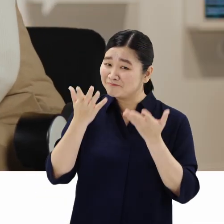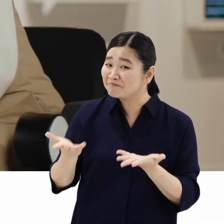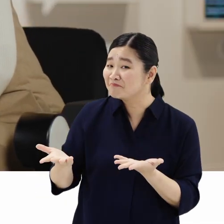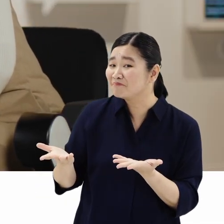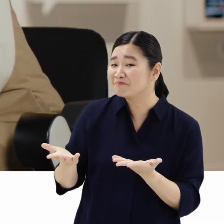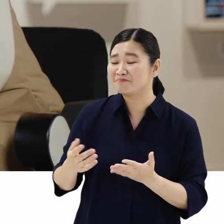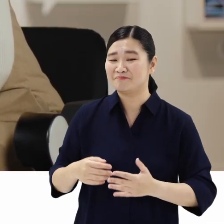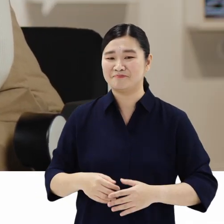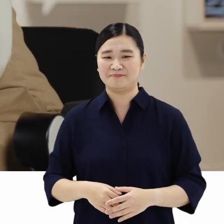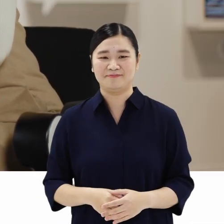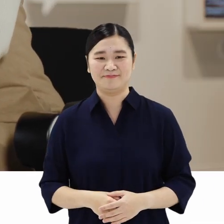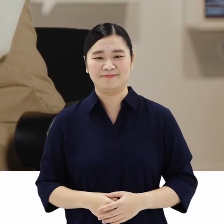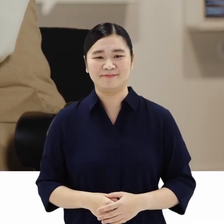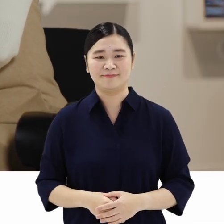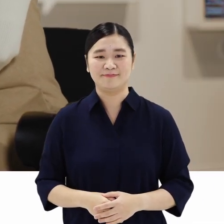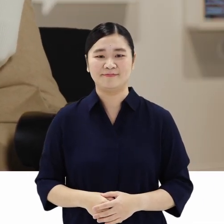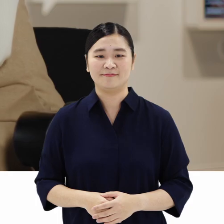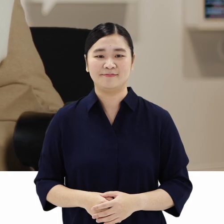らん。